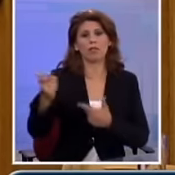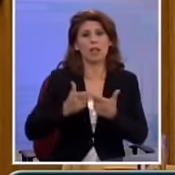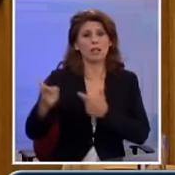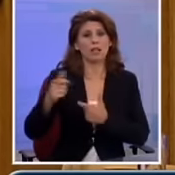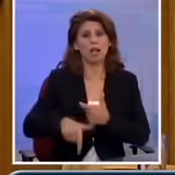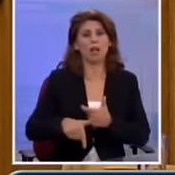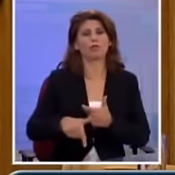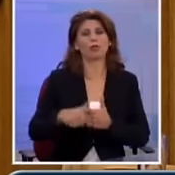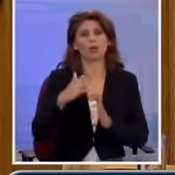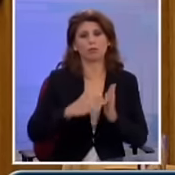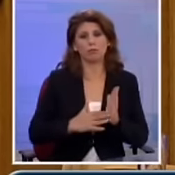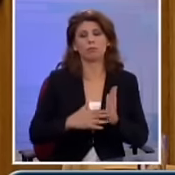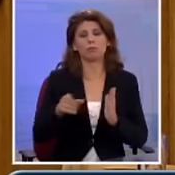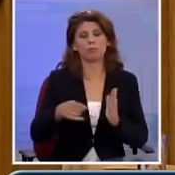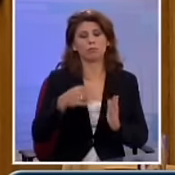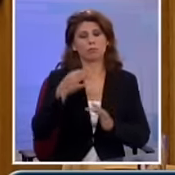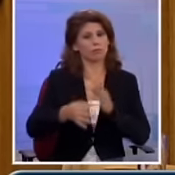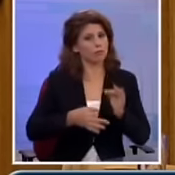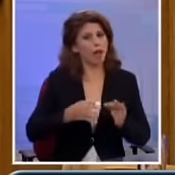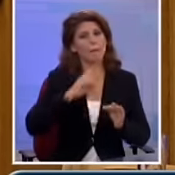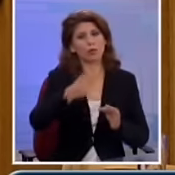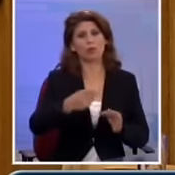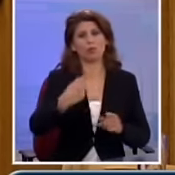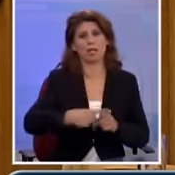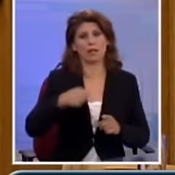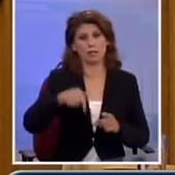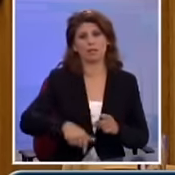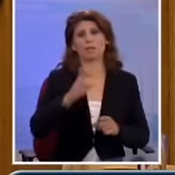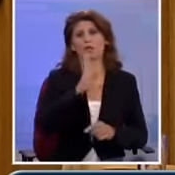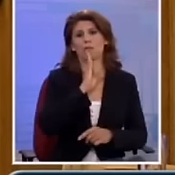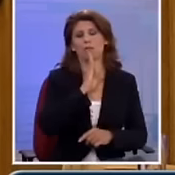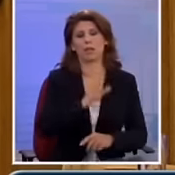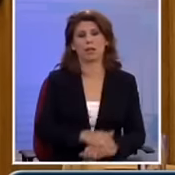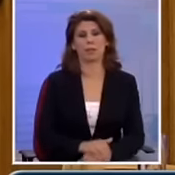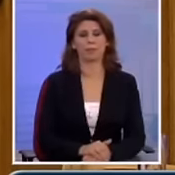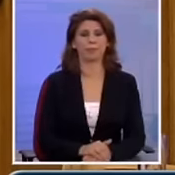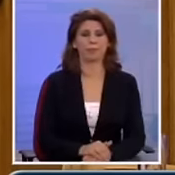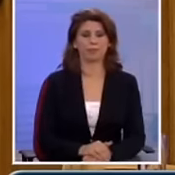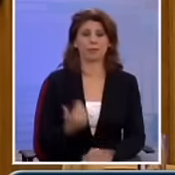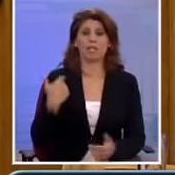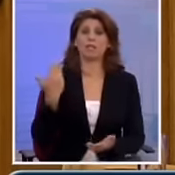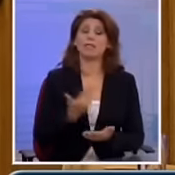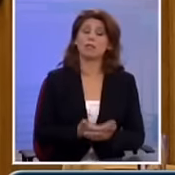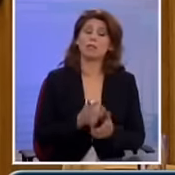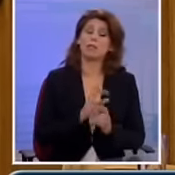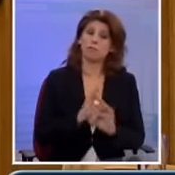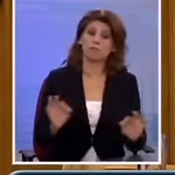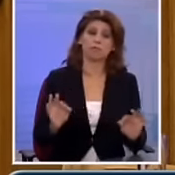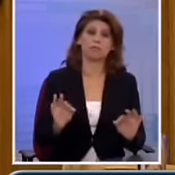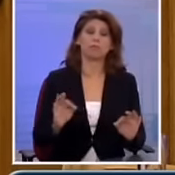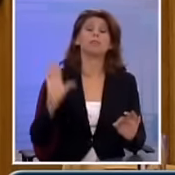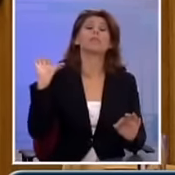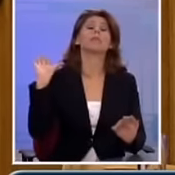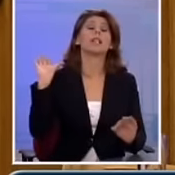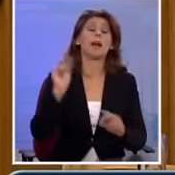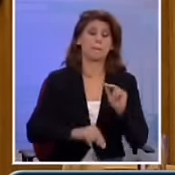ντοκουμέντο επί του οποίου θα ετοποθετείται η χώρα μας σήμερα κιόλας το μεσημέρι. Ζητάμε προφανώς την καταψήφιση